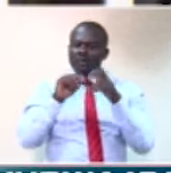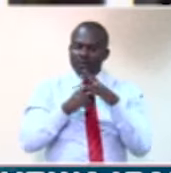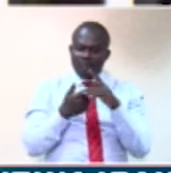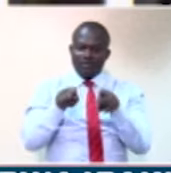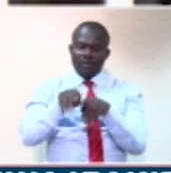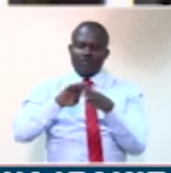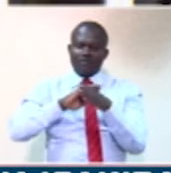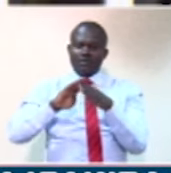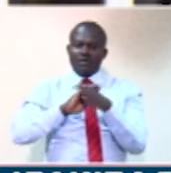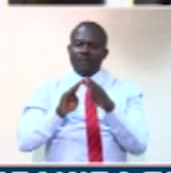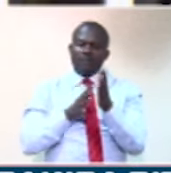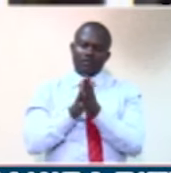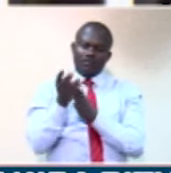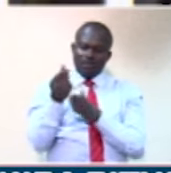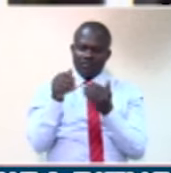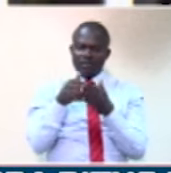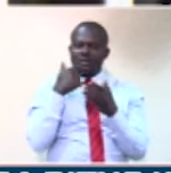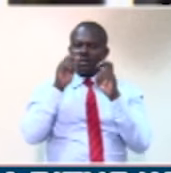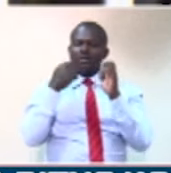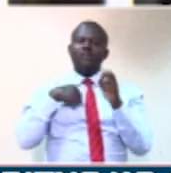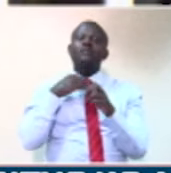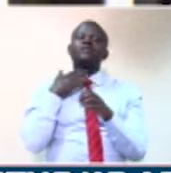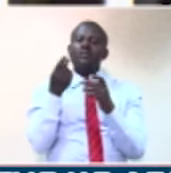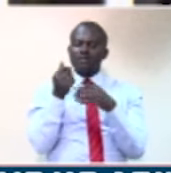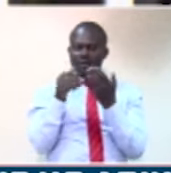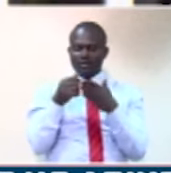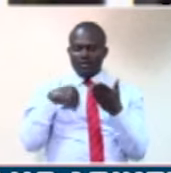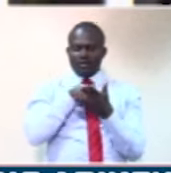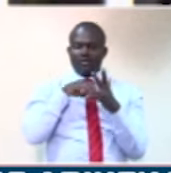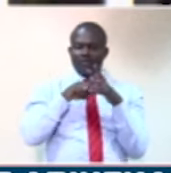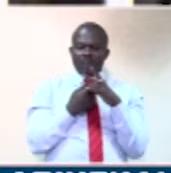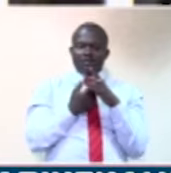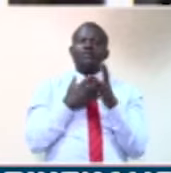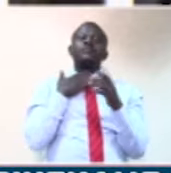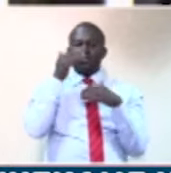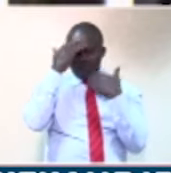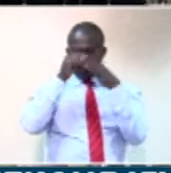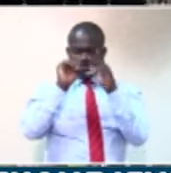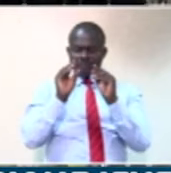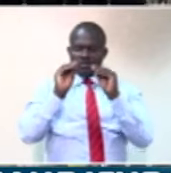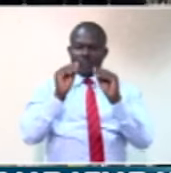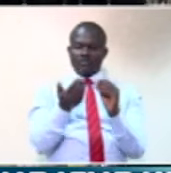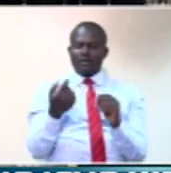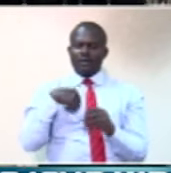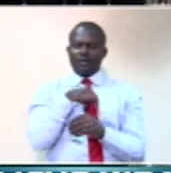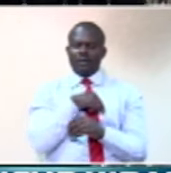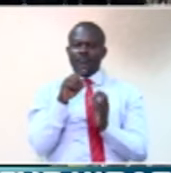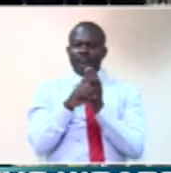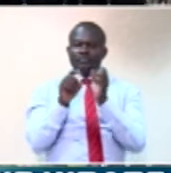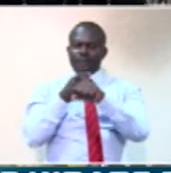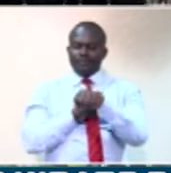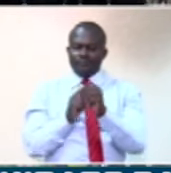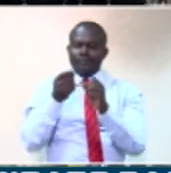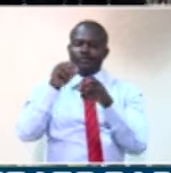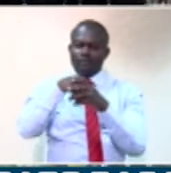ari nka business ubushoramari wenda byo kuvuga ngo turashaka amafaranga, twatangiye ishuri dushaka kugira ngo twigishe abana bacu. Mu karere ka Musanze